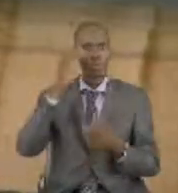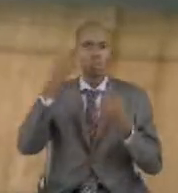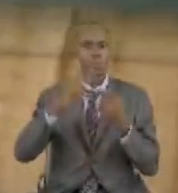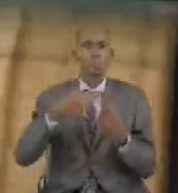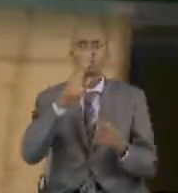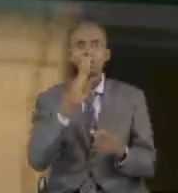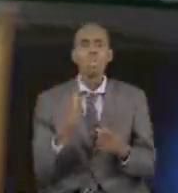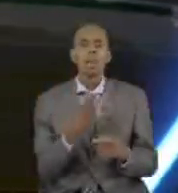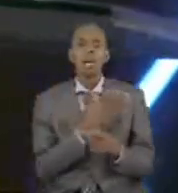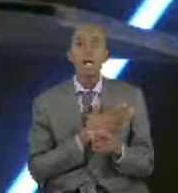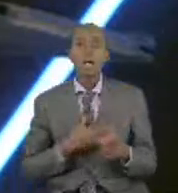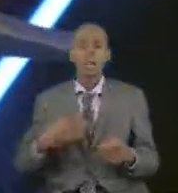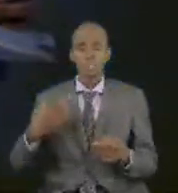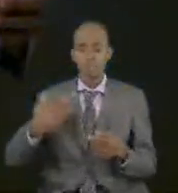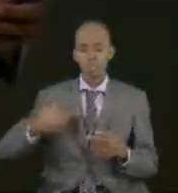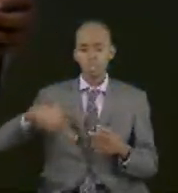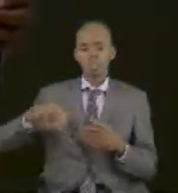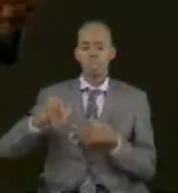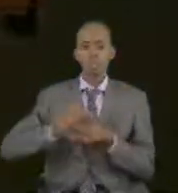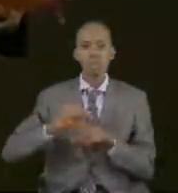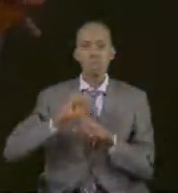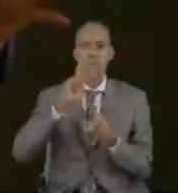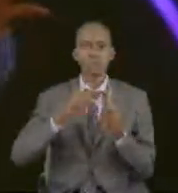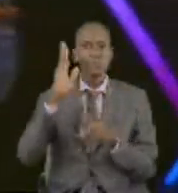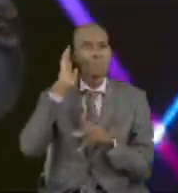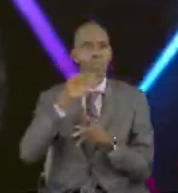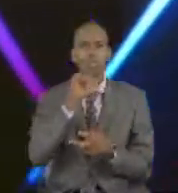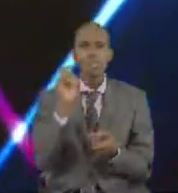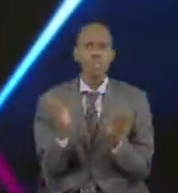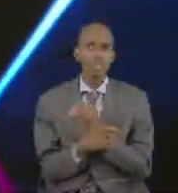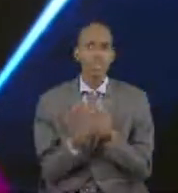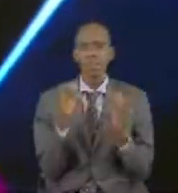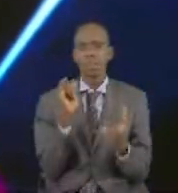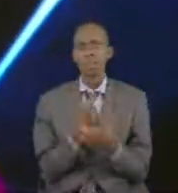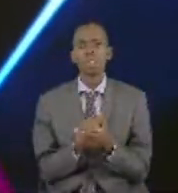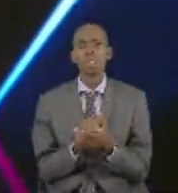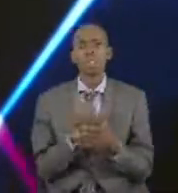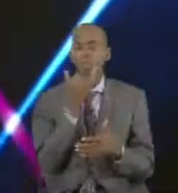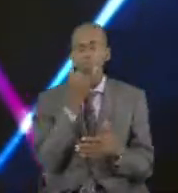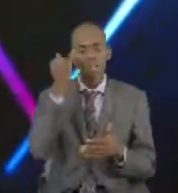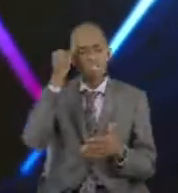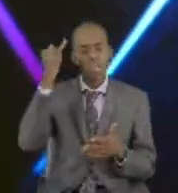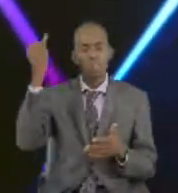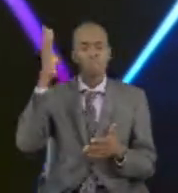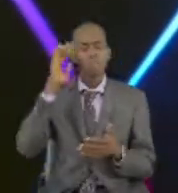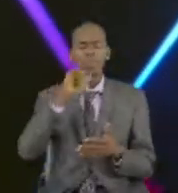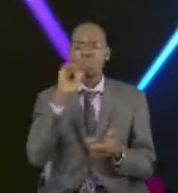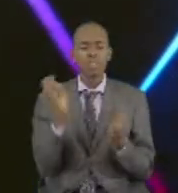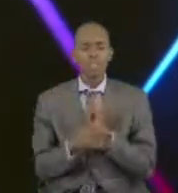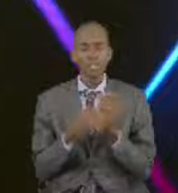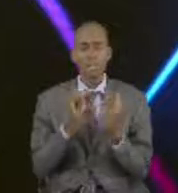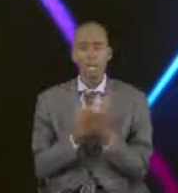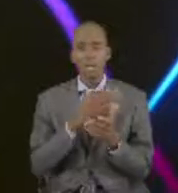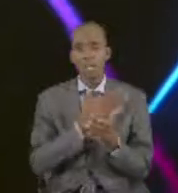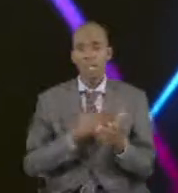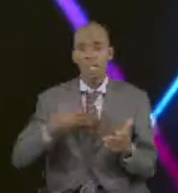Les pharisiens ne pouvaient pas le changer, les sadducéens ne pouvaient pas le changer, les hérodiens ne pouvaient pas le changer, parce que à cause de